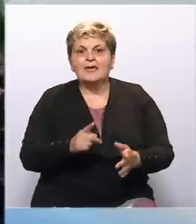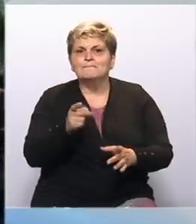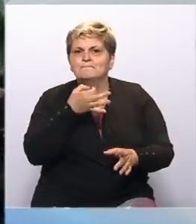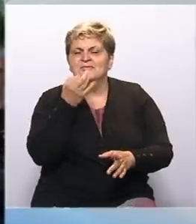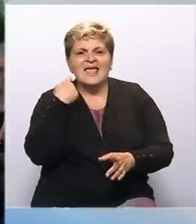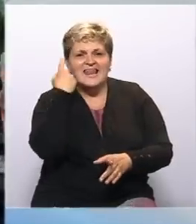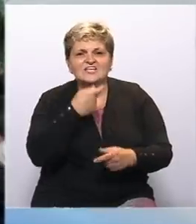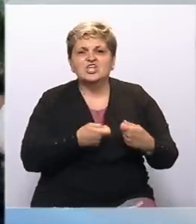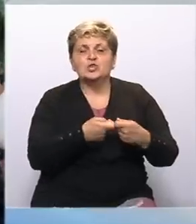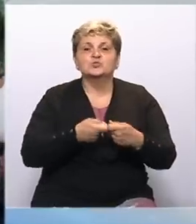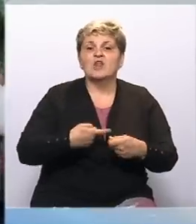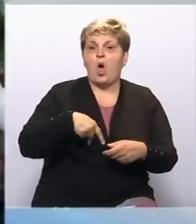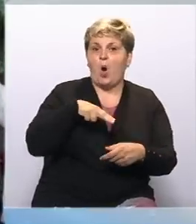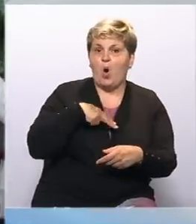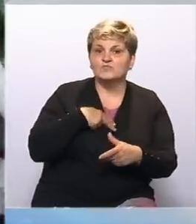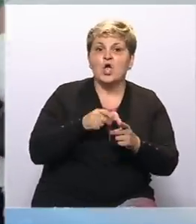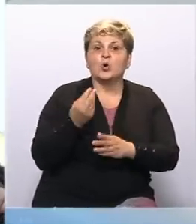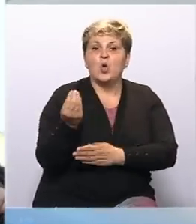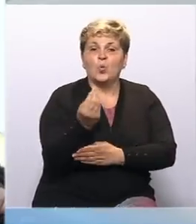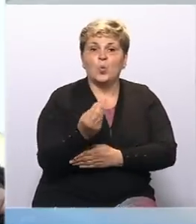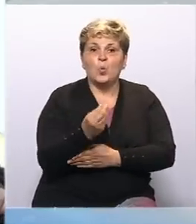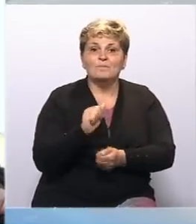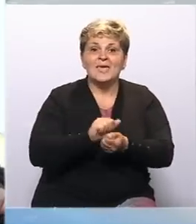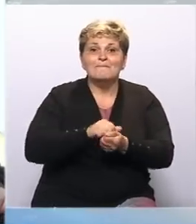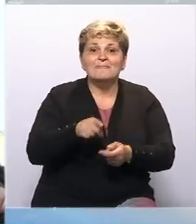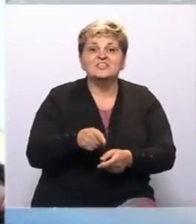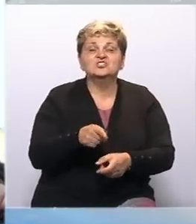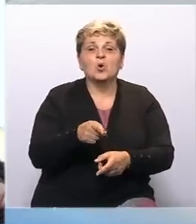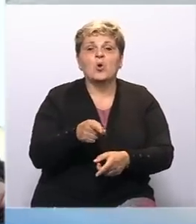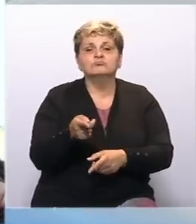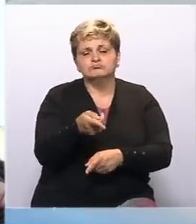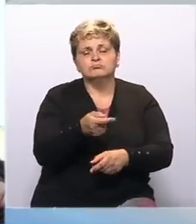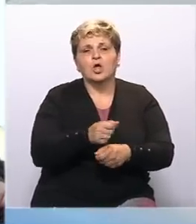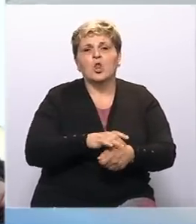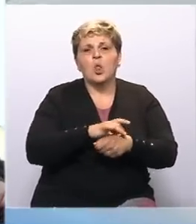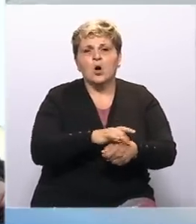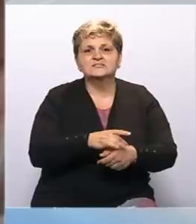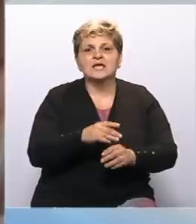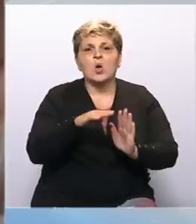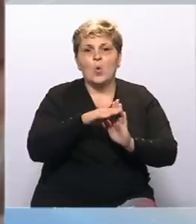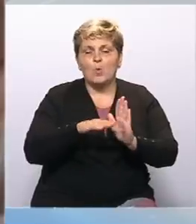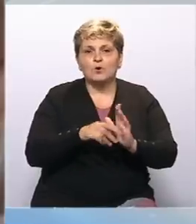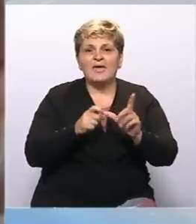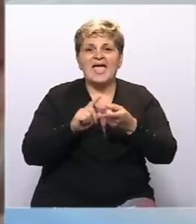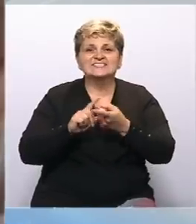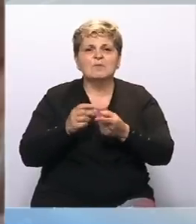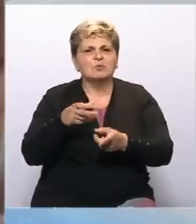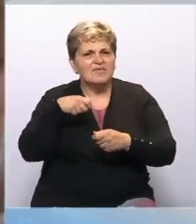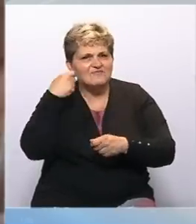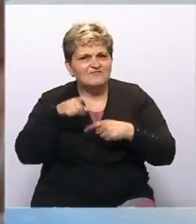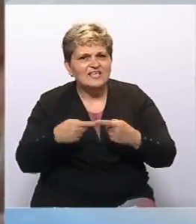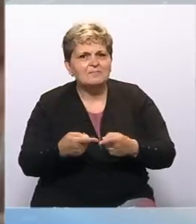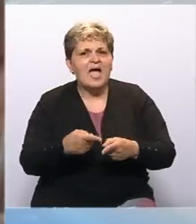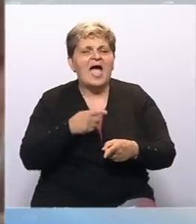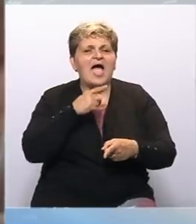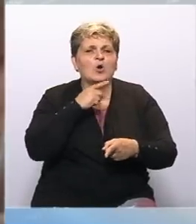pitanje lične i društvene odgovornosti koju umjetničko i medijsko djelovanje nosi. U programu SFF-a su brojni filmovi koji se bave